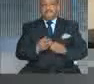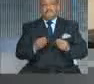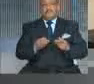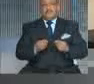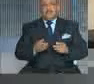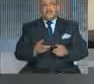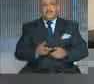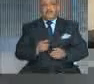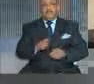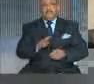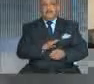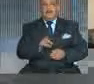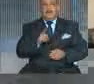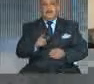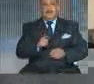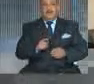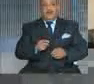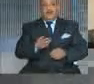النضال